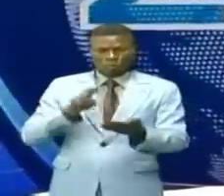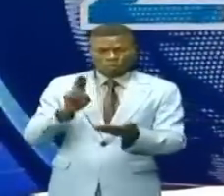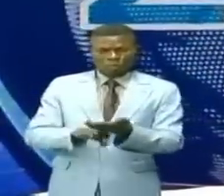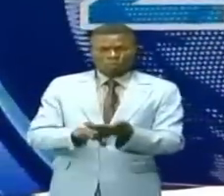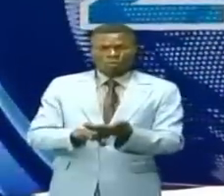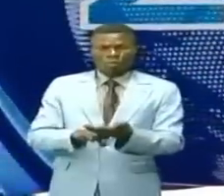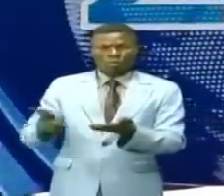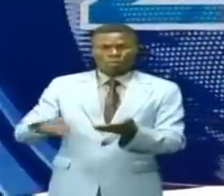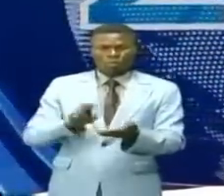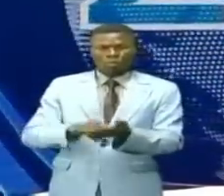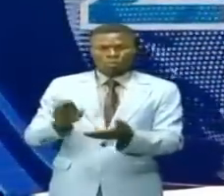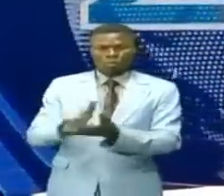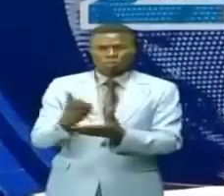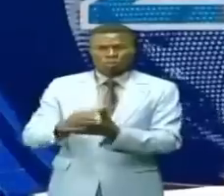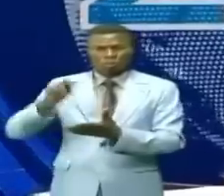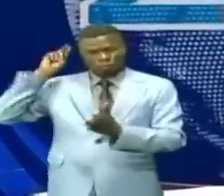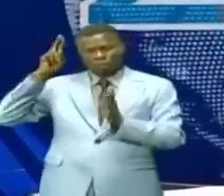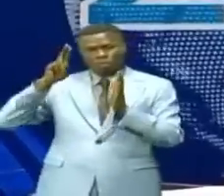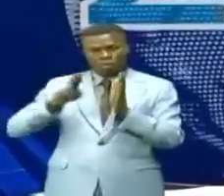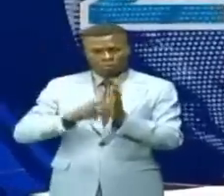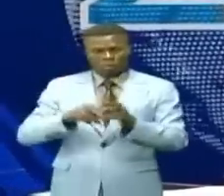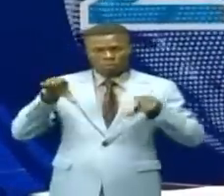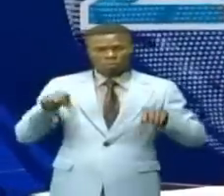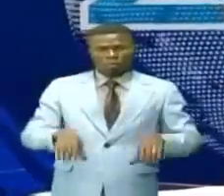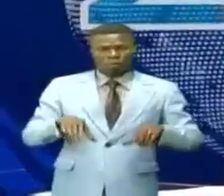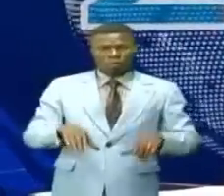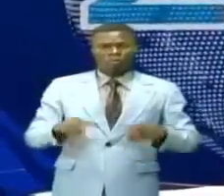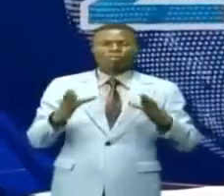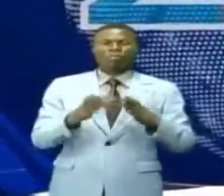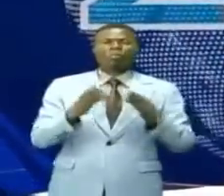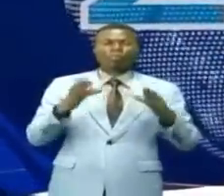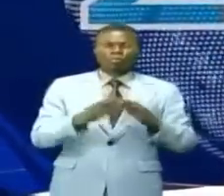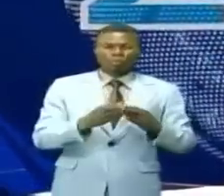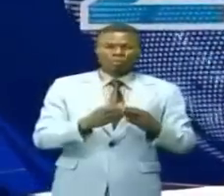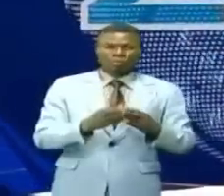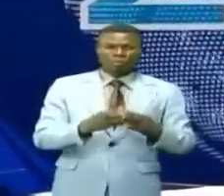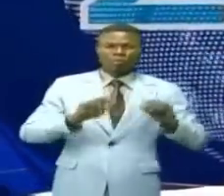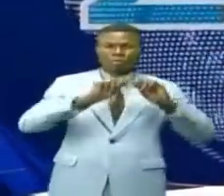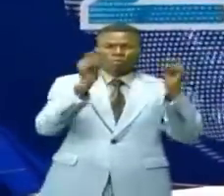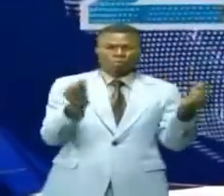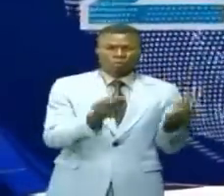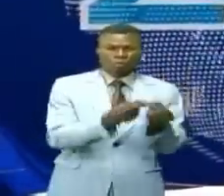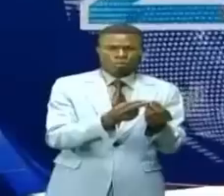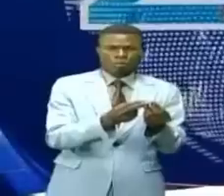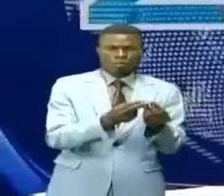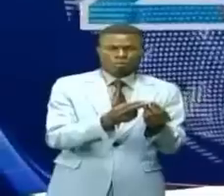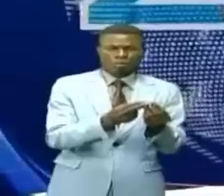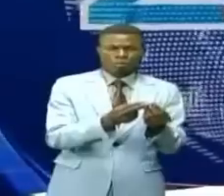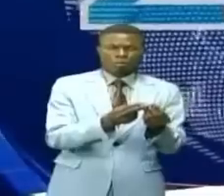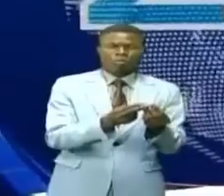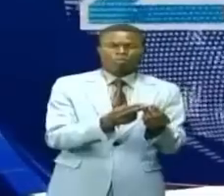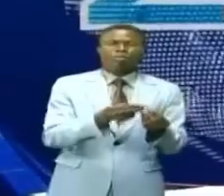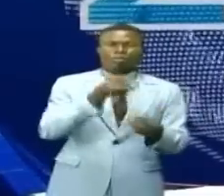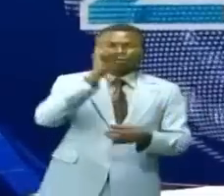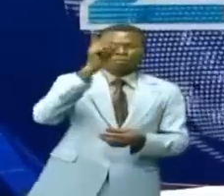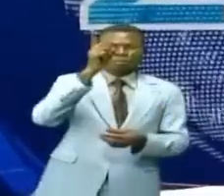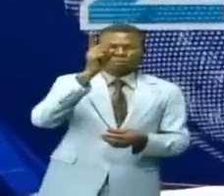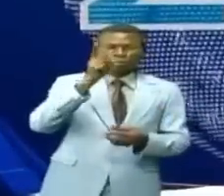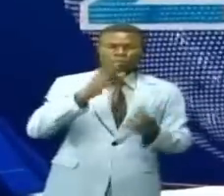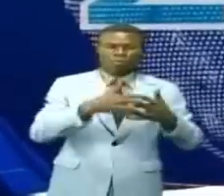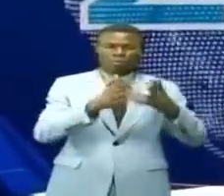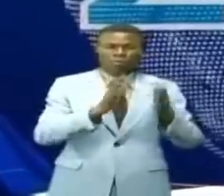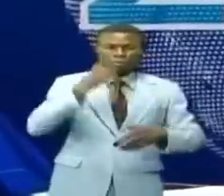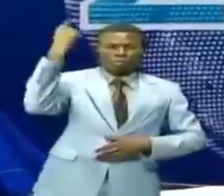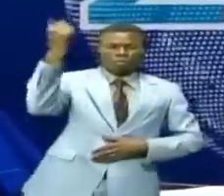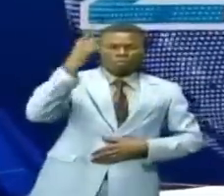signé entre le gouvernement de la République démocratique du Congo et un consortium comprenant le premier armateur